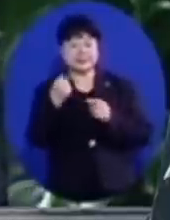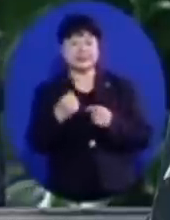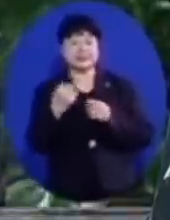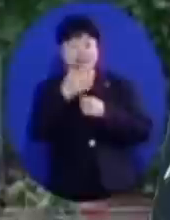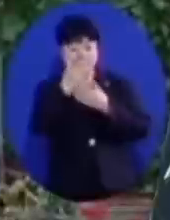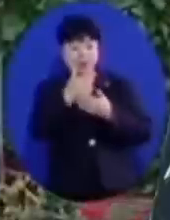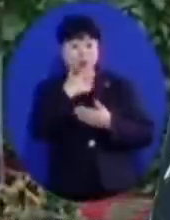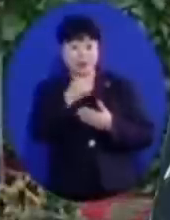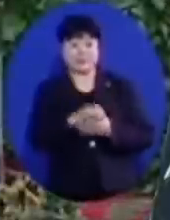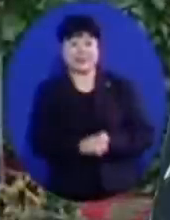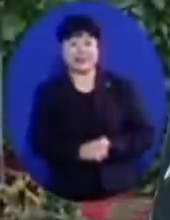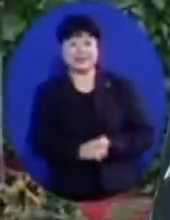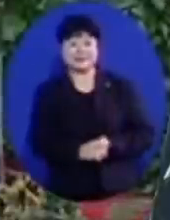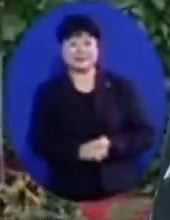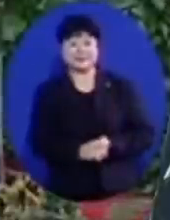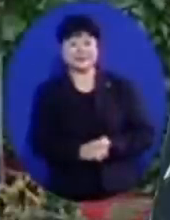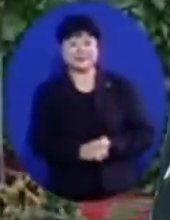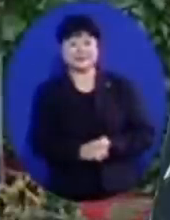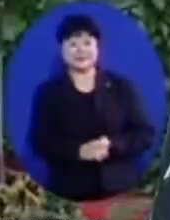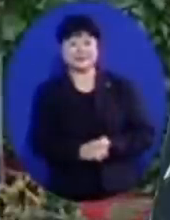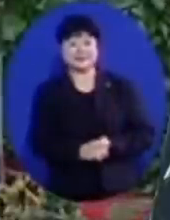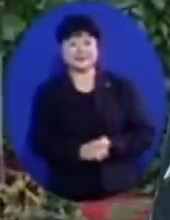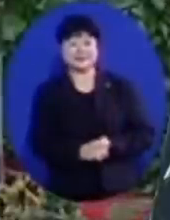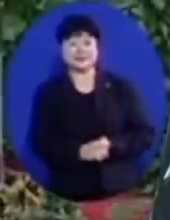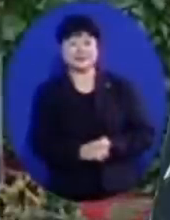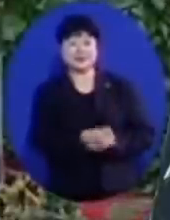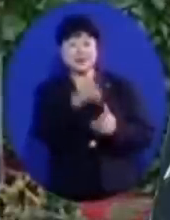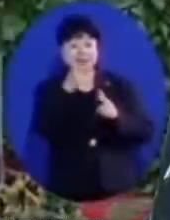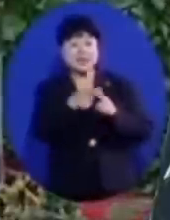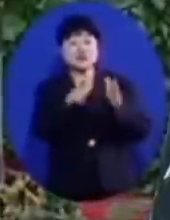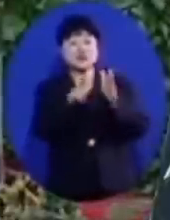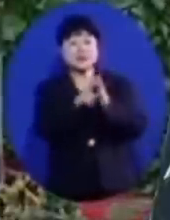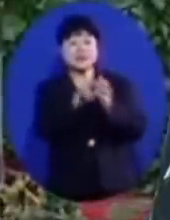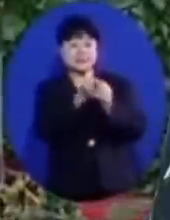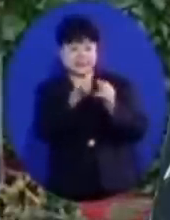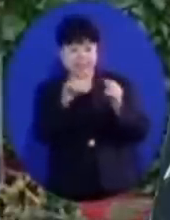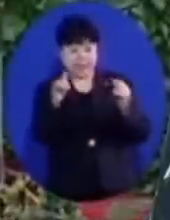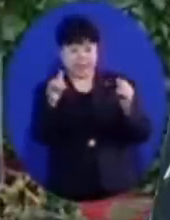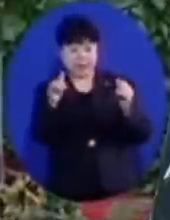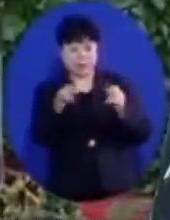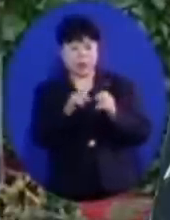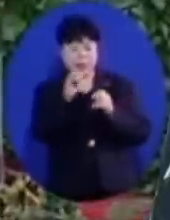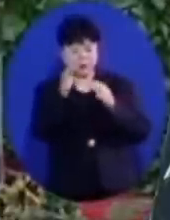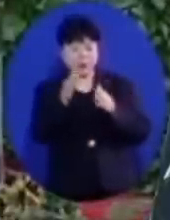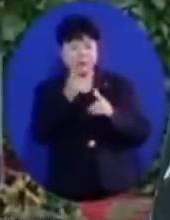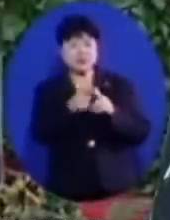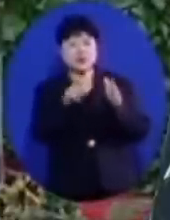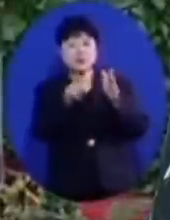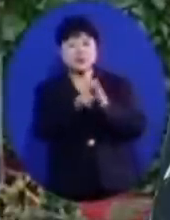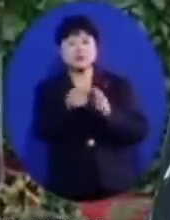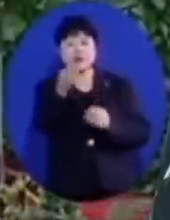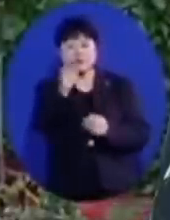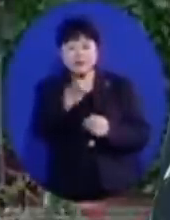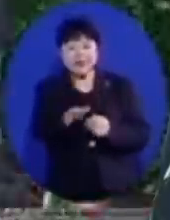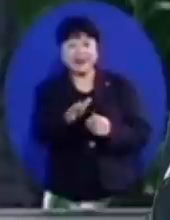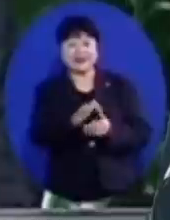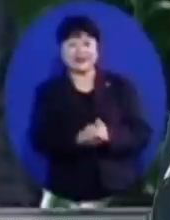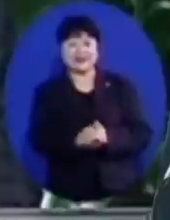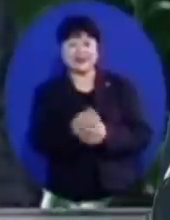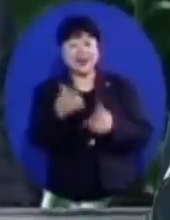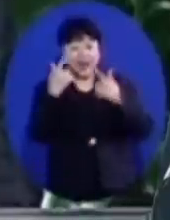나누고자 합니다 우리 예수 믿는 사람들이 오랫동안 예수를 믿었어도